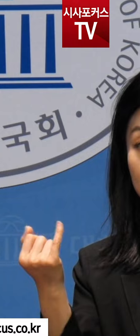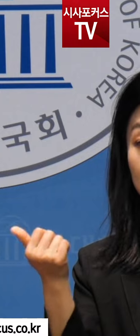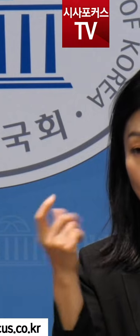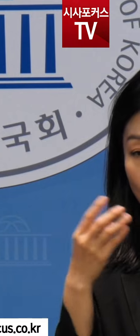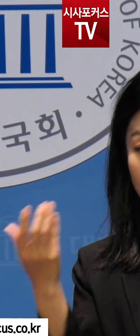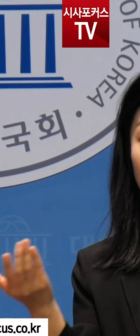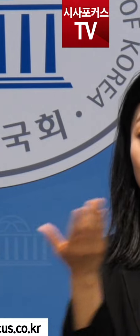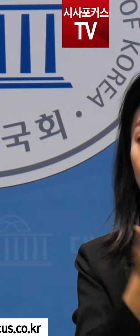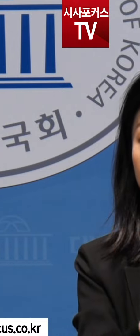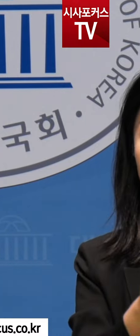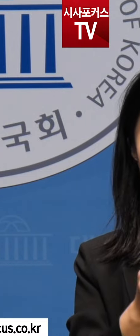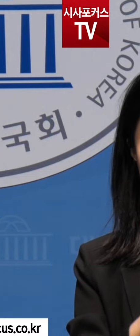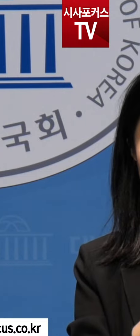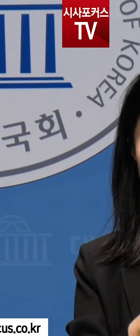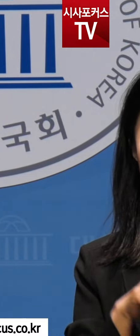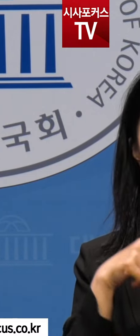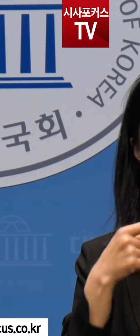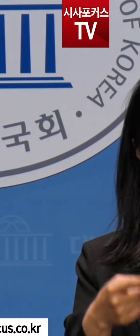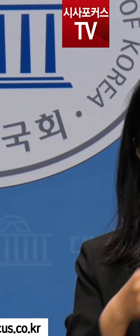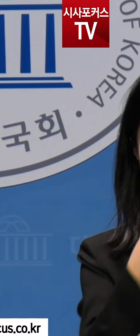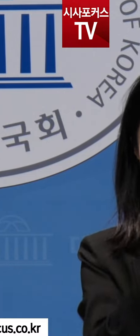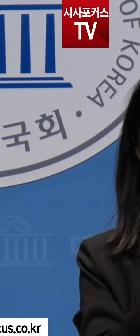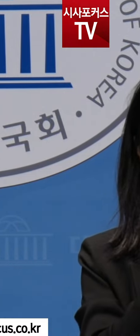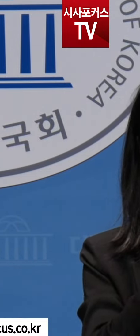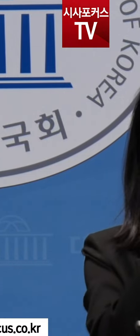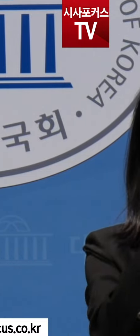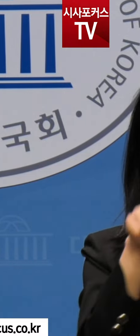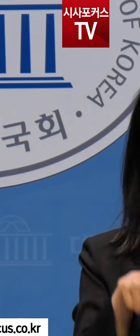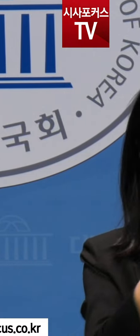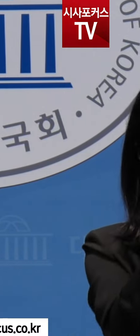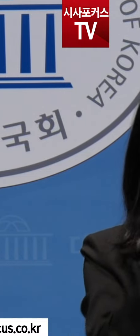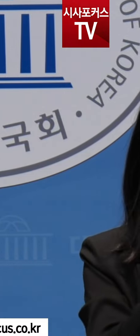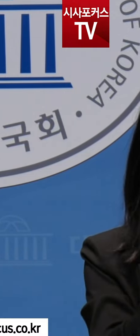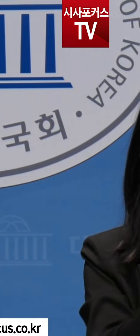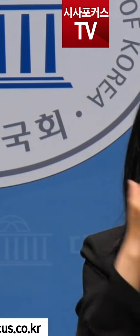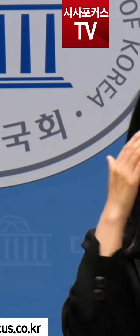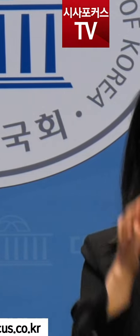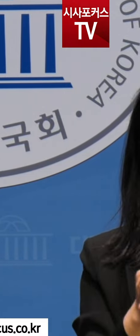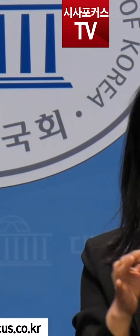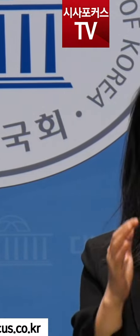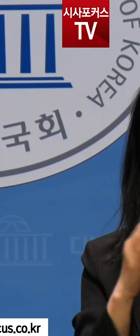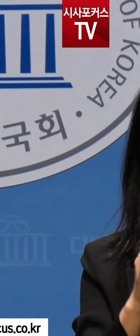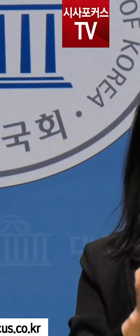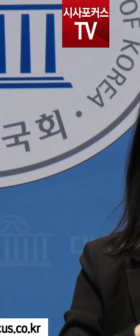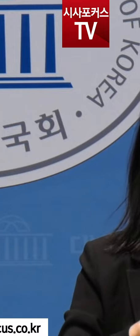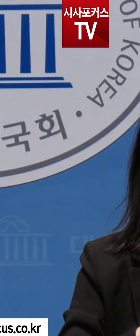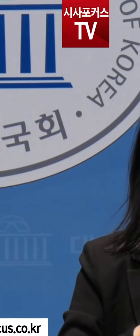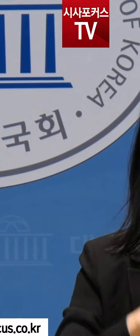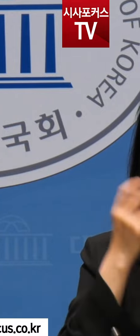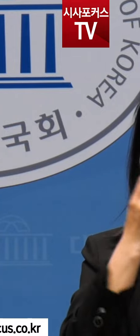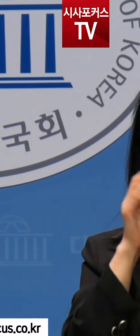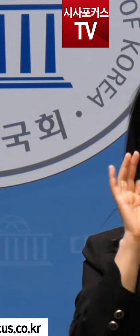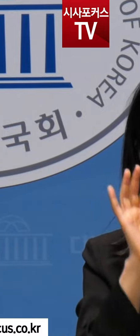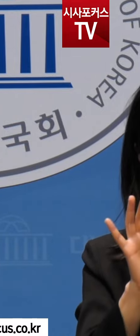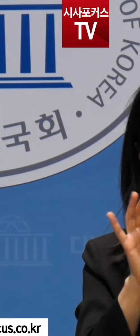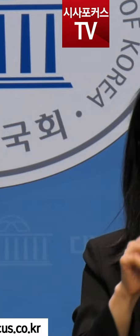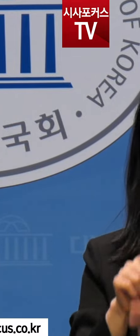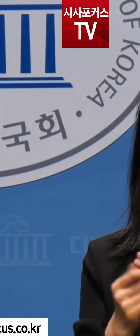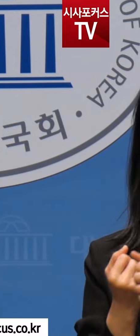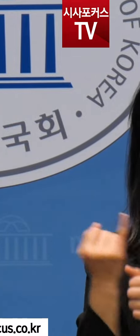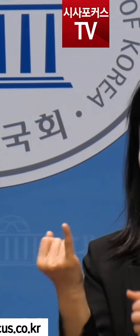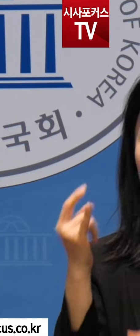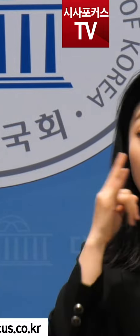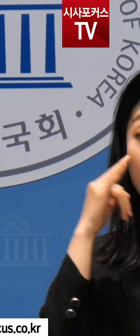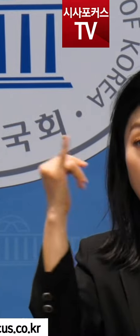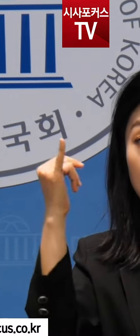보도되었습니다. 8. 검찰 보고서에 따르면 한국거래소 이상거래 심리분석 결과 김건희 모녀는